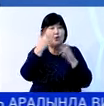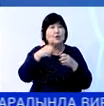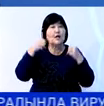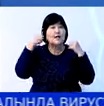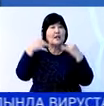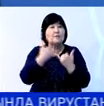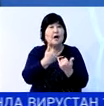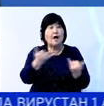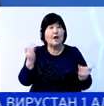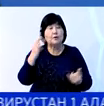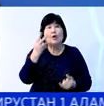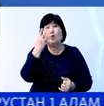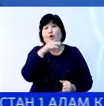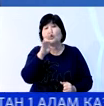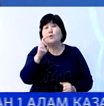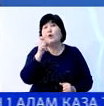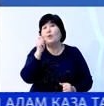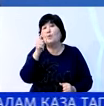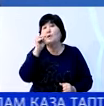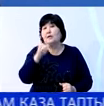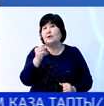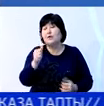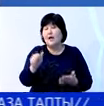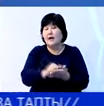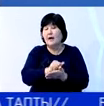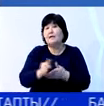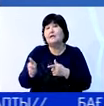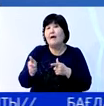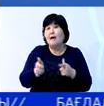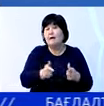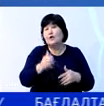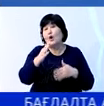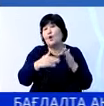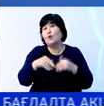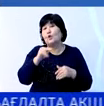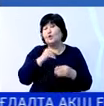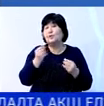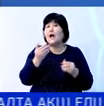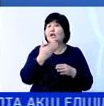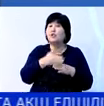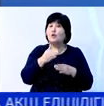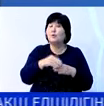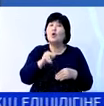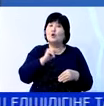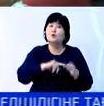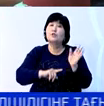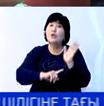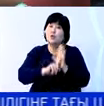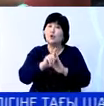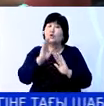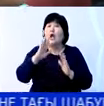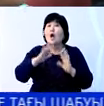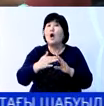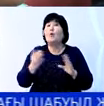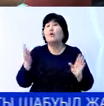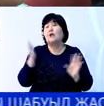қамту мақсатында 3 миллион 11 мың теңге жоба-сметалық құжаттамалар әзірленіп, құрылыс жұмыстарына қаржы бөлуге жұмыстар жүргізілуде. Ауылдың